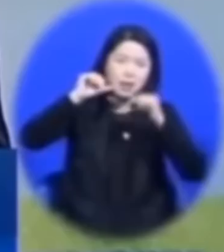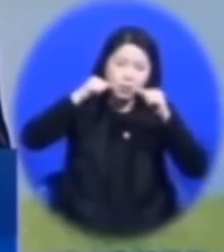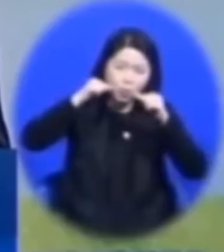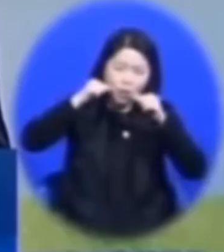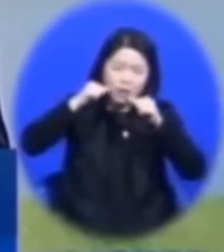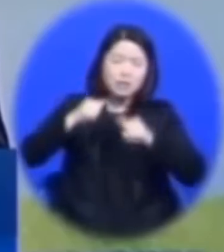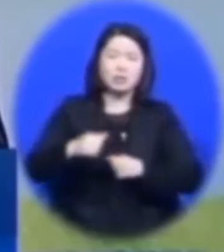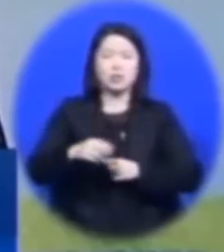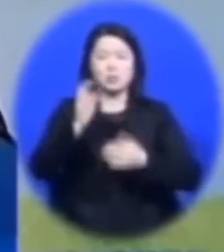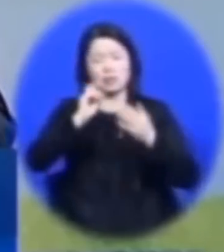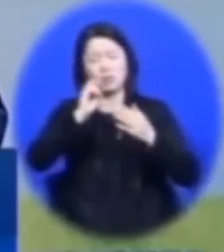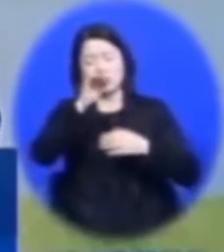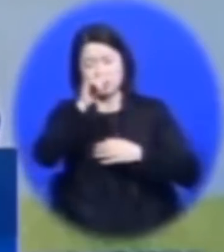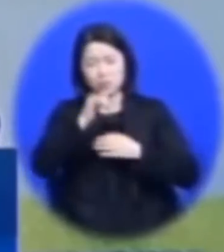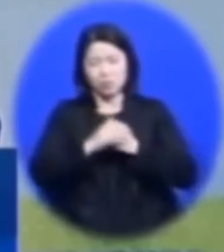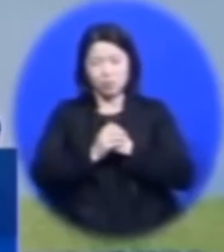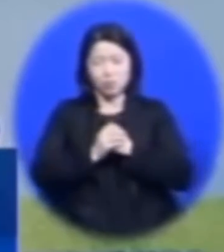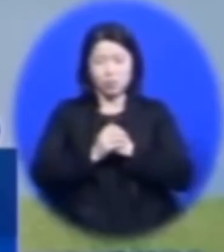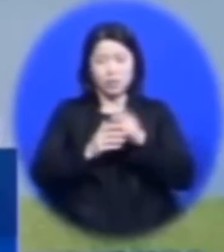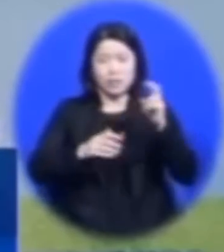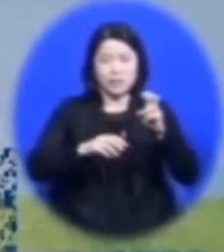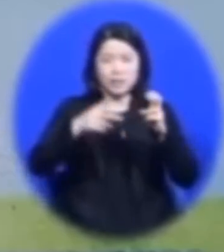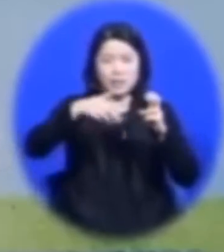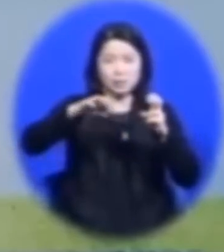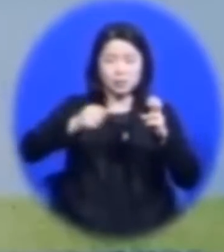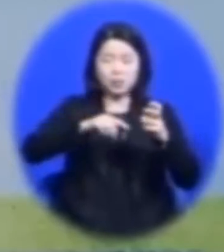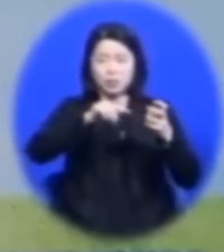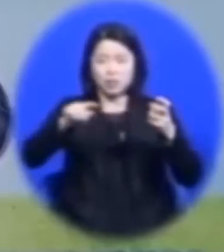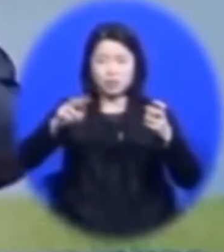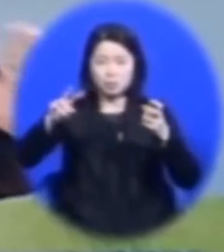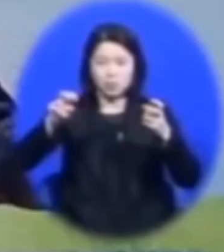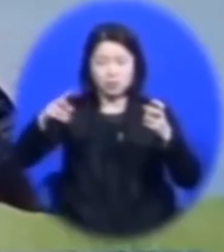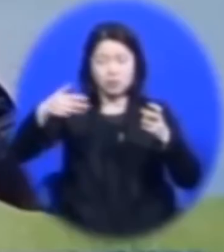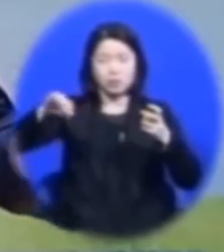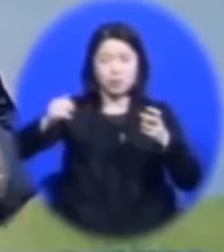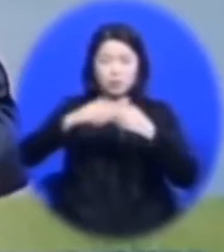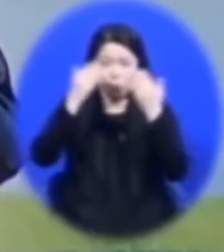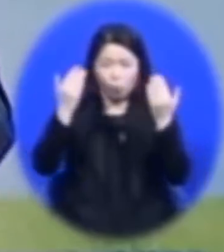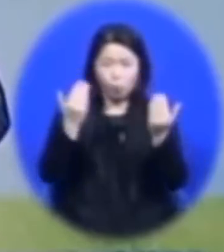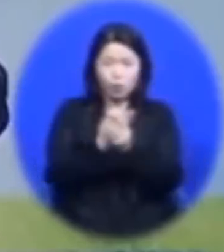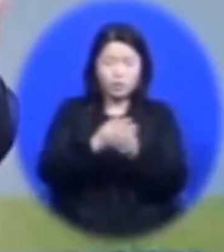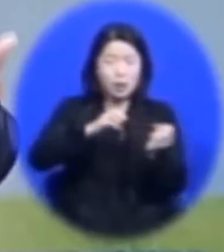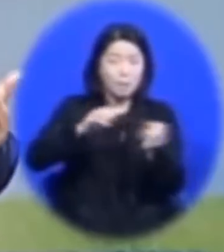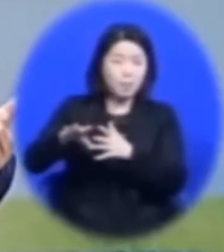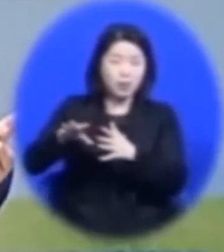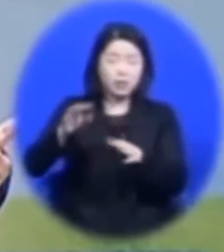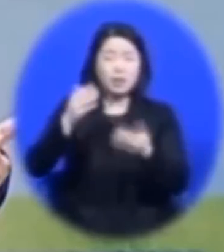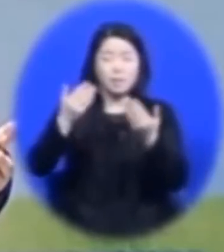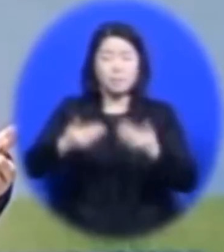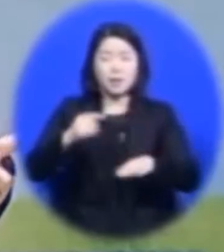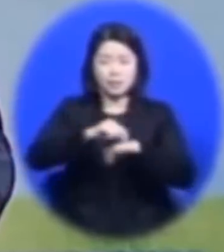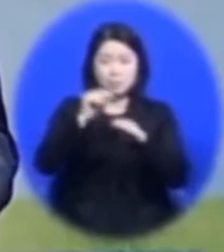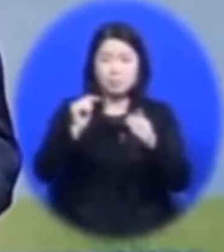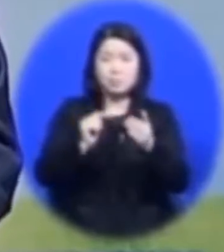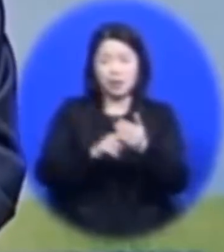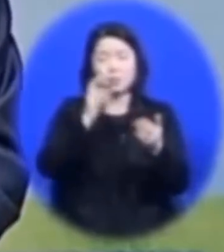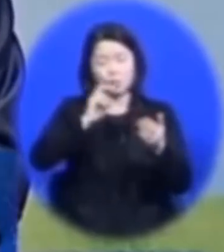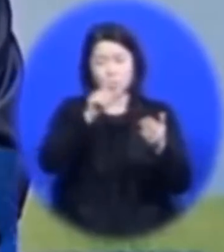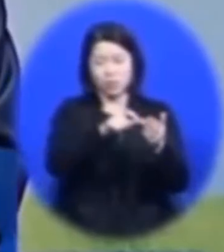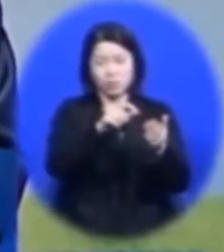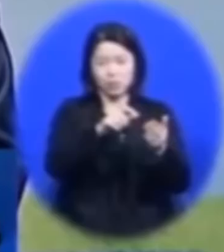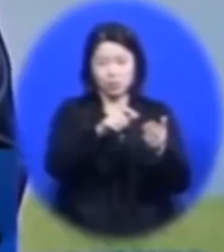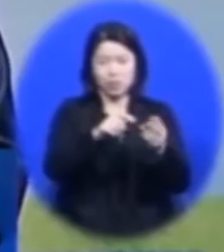이다 20절 부터 20일 전까지 완전히 버림받은 심정을 이렇게 노래합니다 20절에